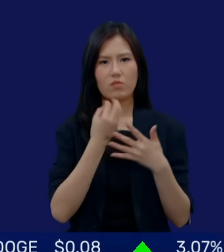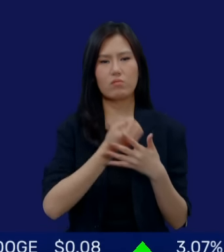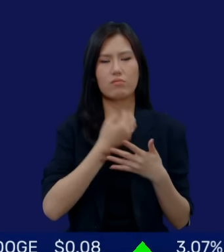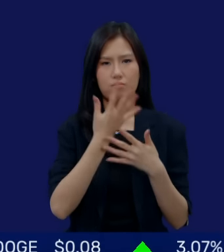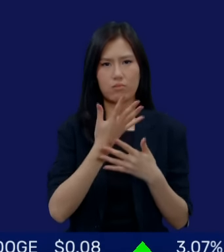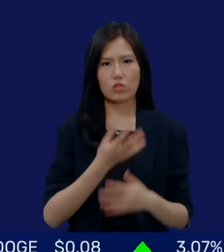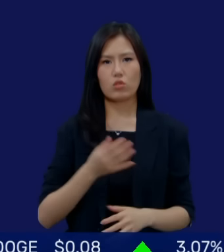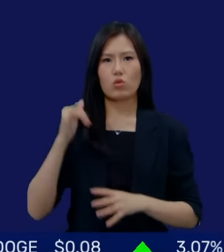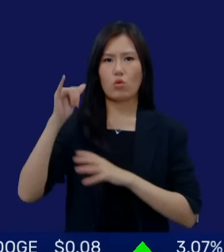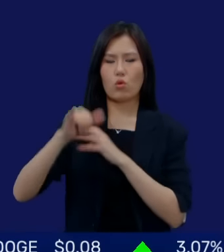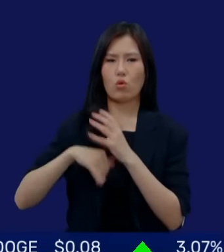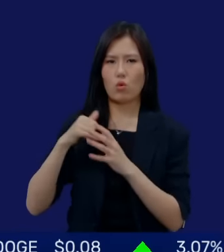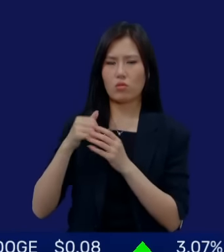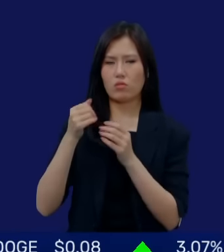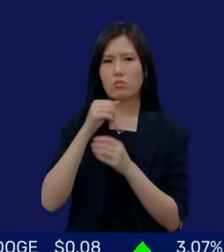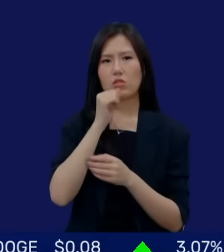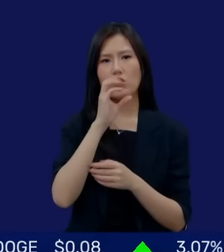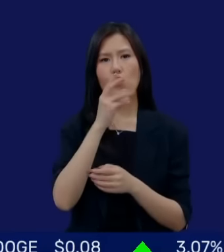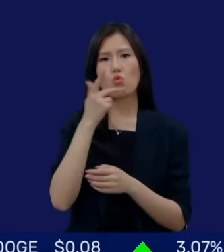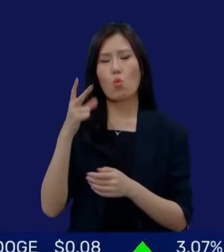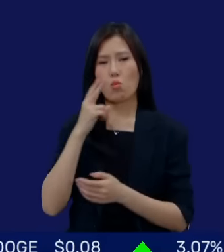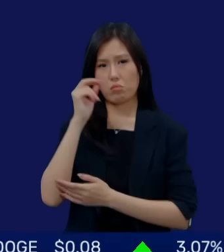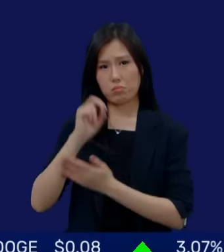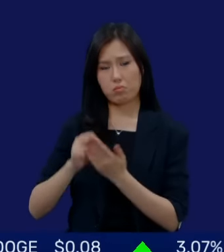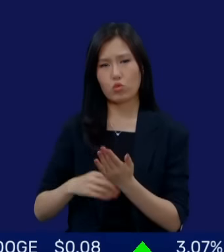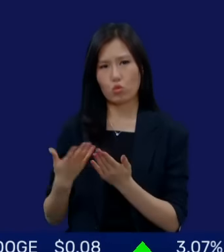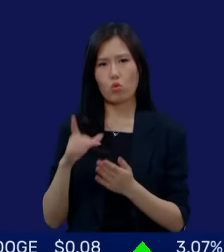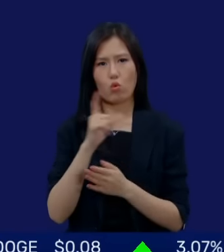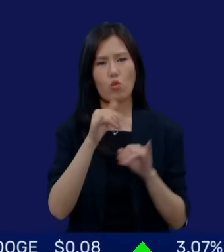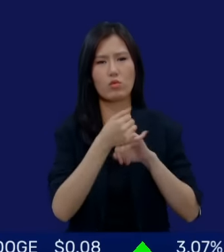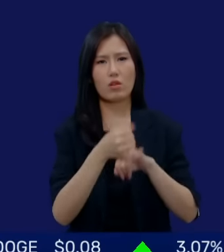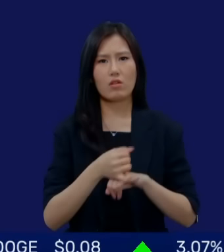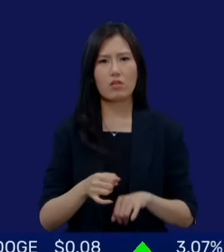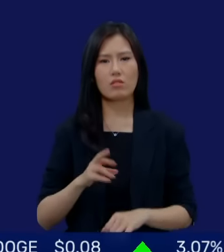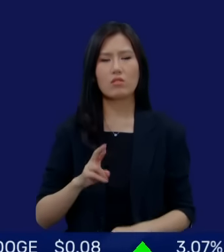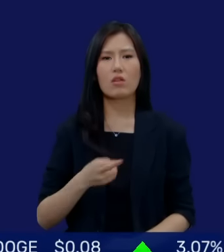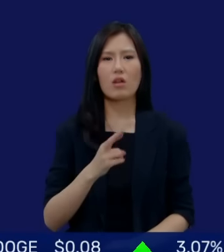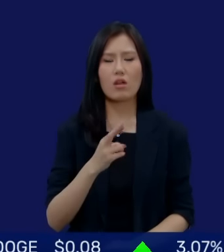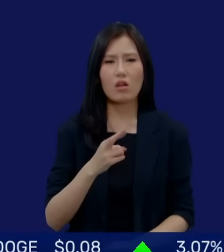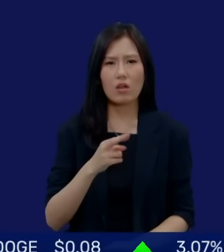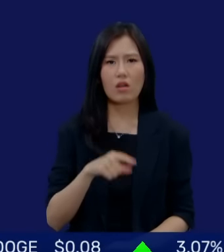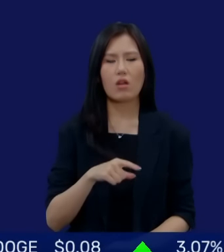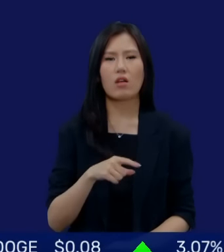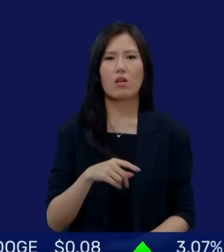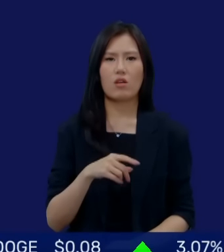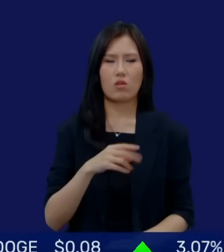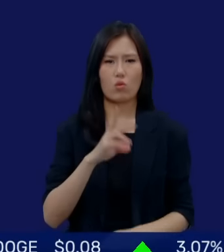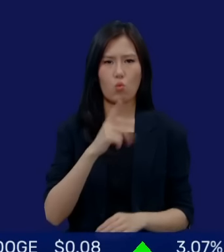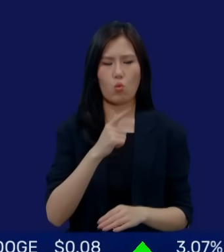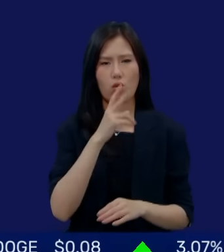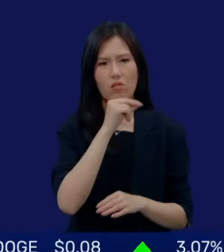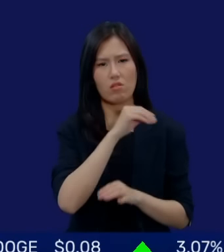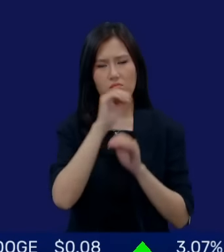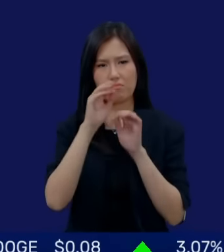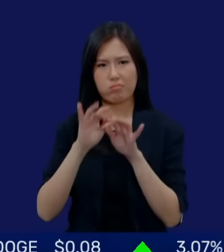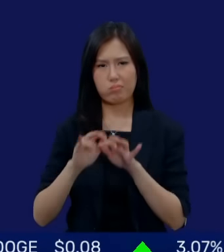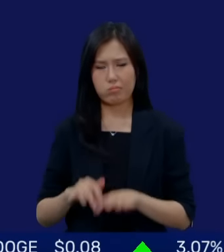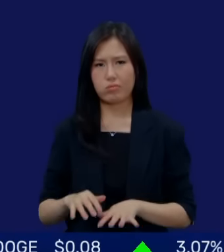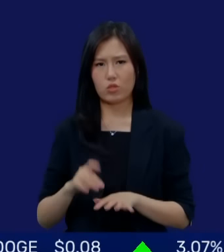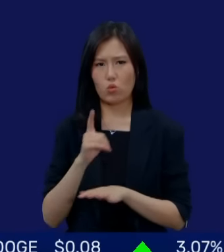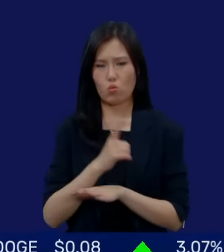улсын family issues сэтгүүлд за хүмүүсийн гэрлэлтэд цуслуулдаг шалтгаан нь шинжлэх ухааны өгүүлэл дээр юм хэвлэгдсэн юм үрдүн гарсан байгаа